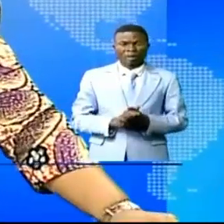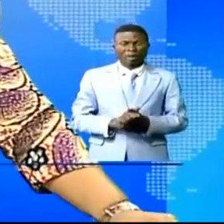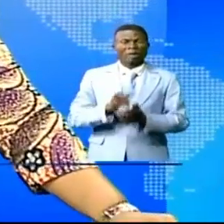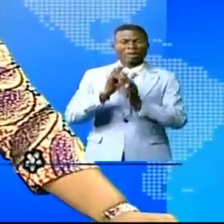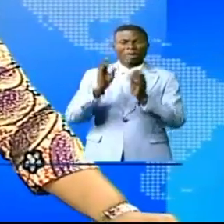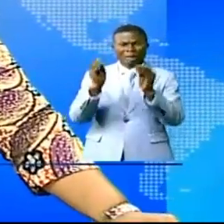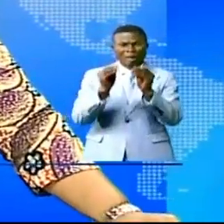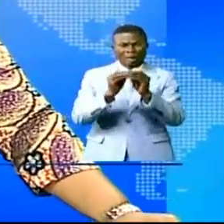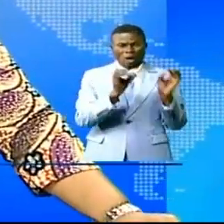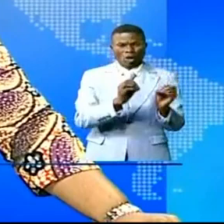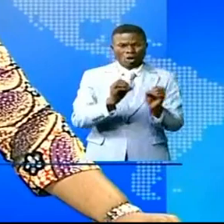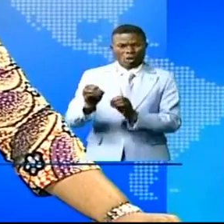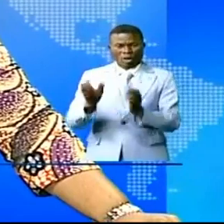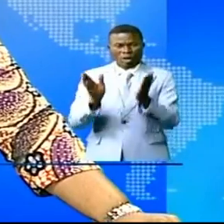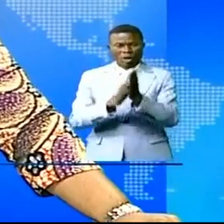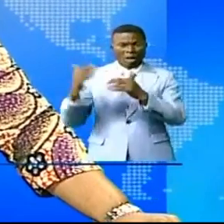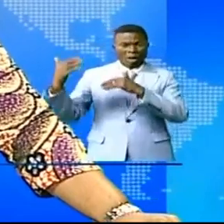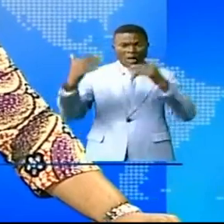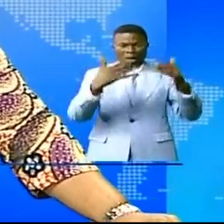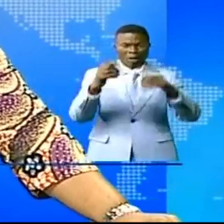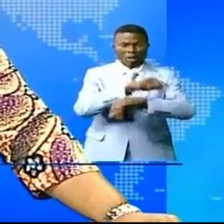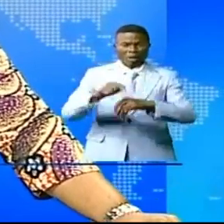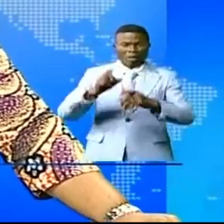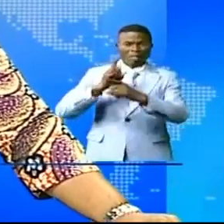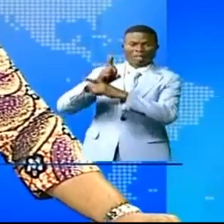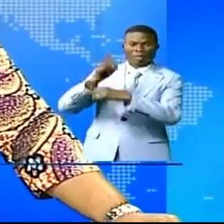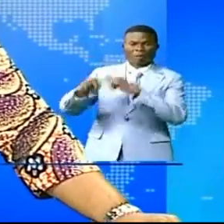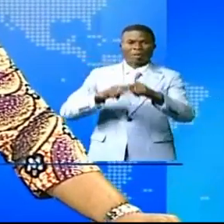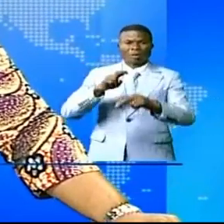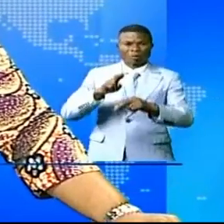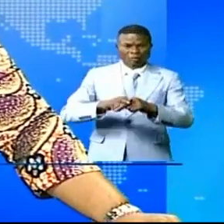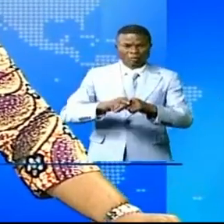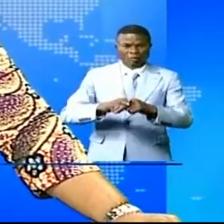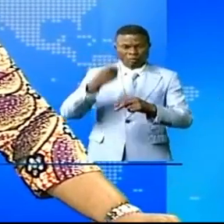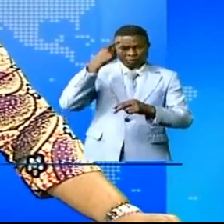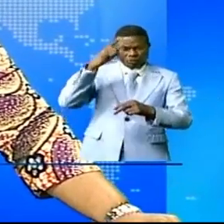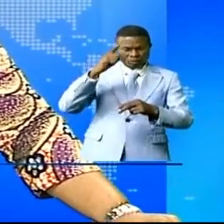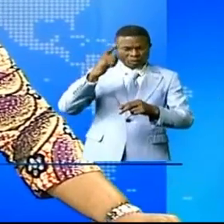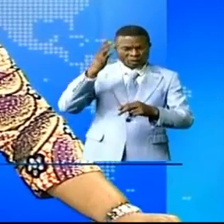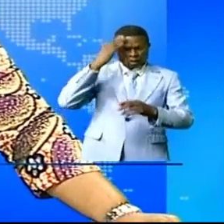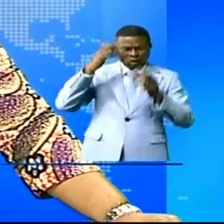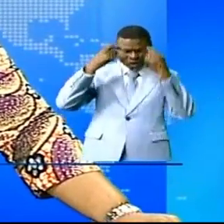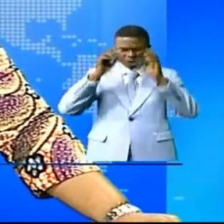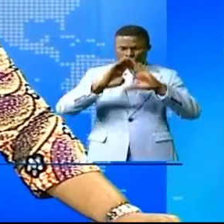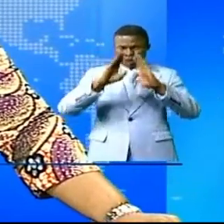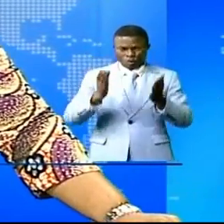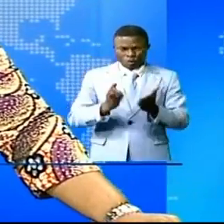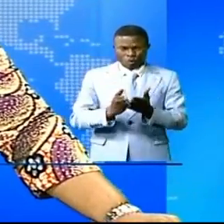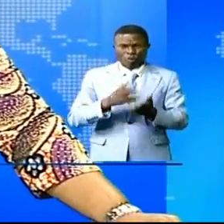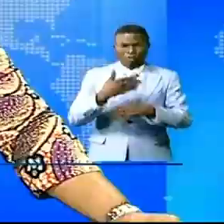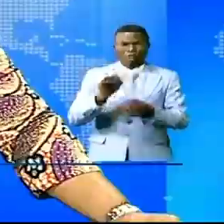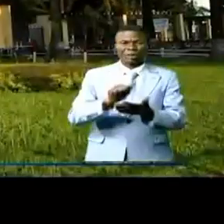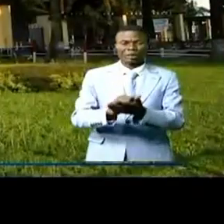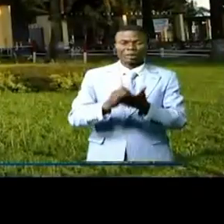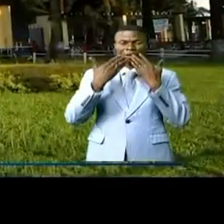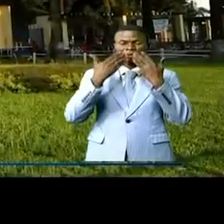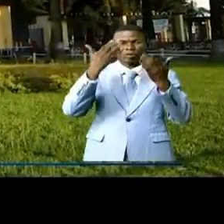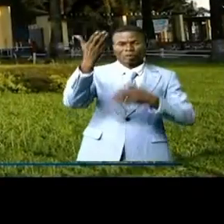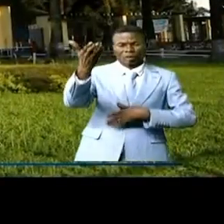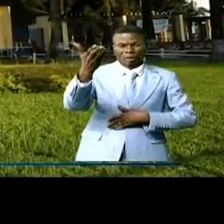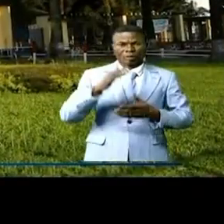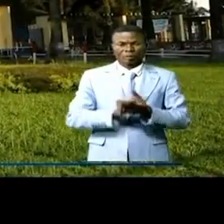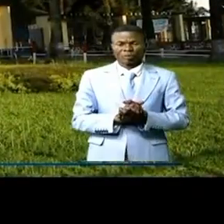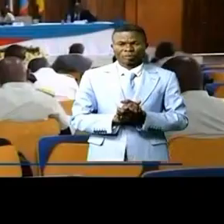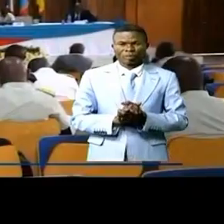est organisée à l'école de guerre au ministère de la défense nationale pour prendre toutes les mesures sécurité à raymond marie les lots les